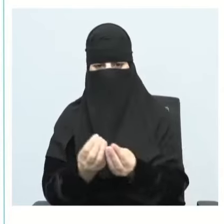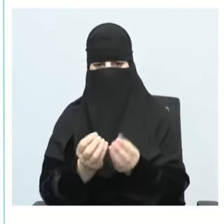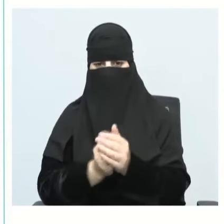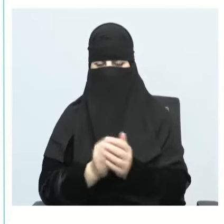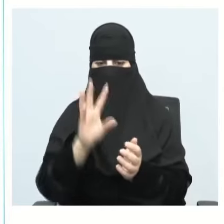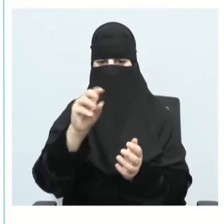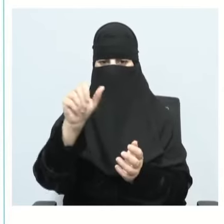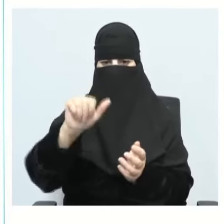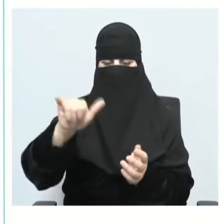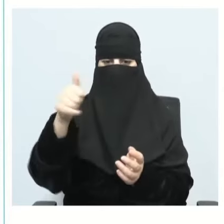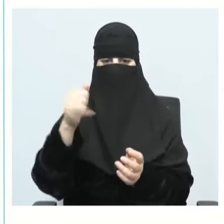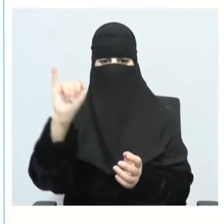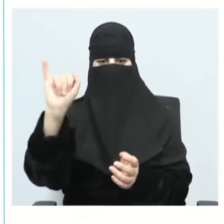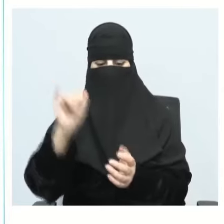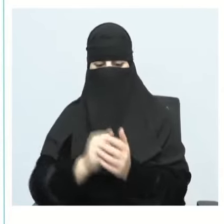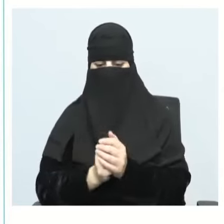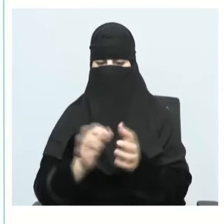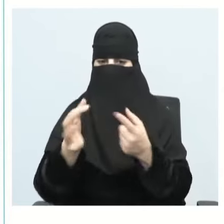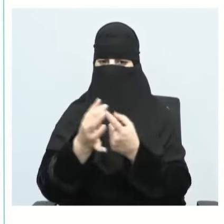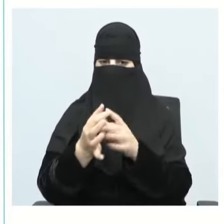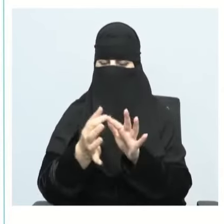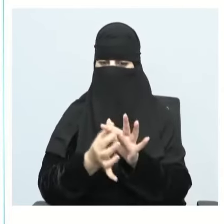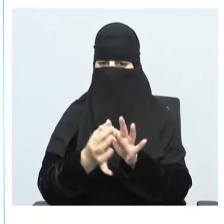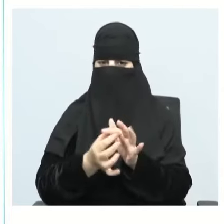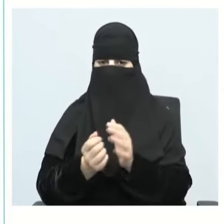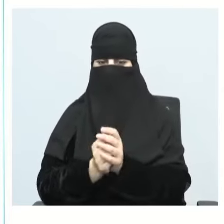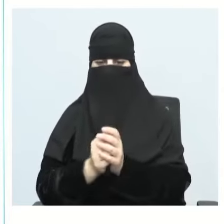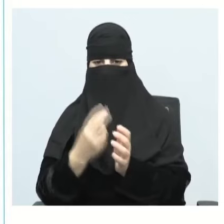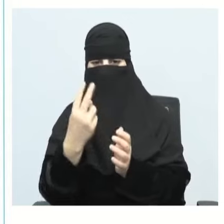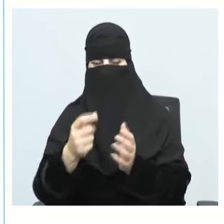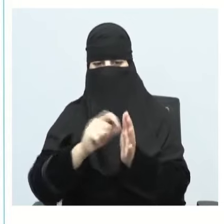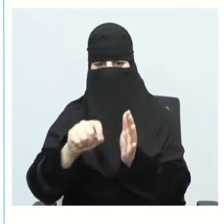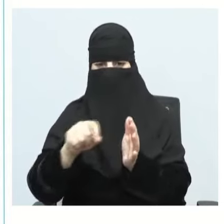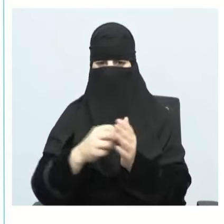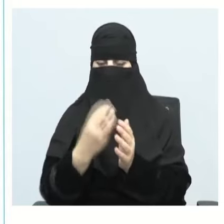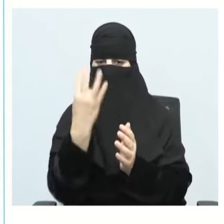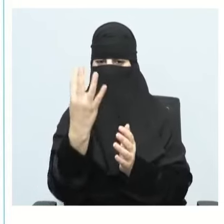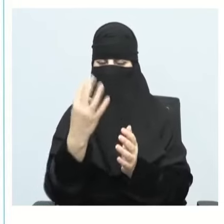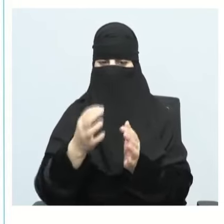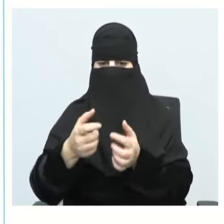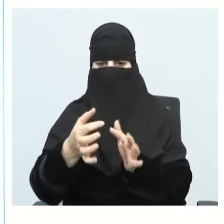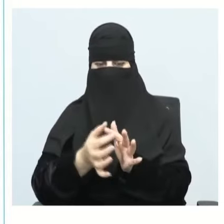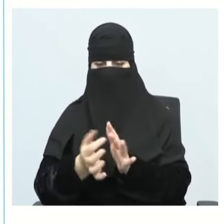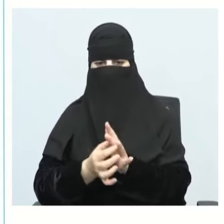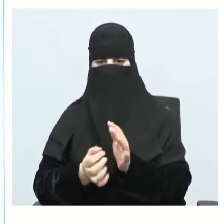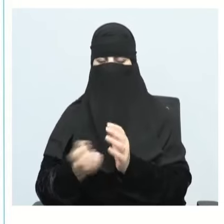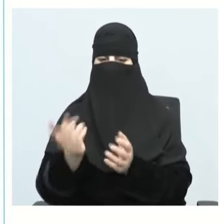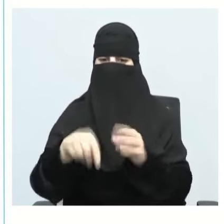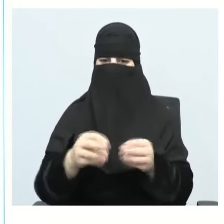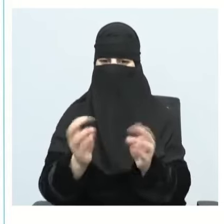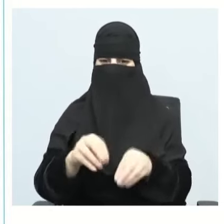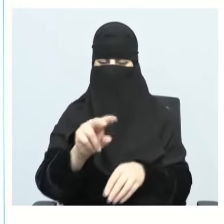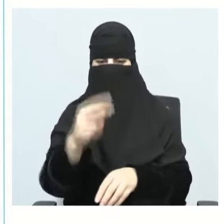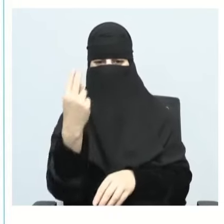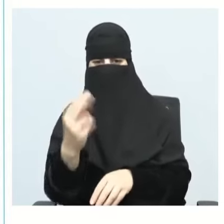ان تختار خاتمنا هذا حط فوقتنا من اربع خواتم يعني كل مره راح تختار